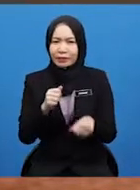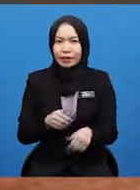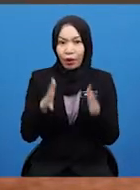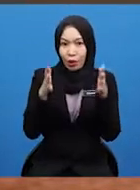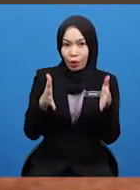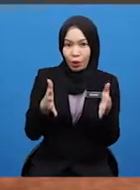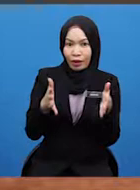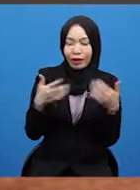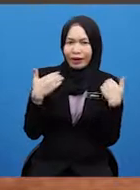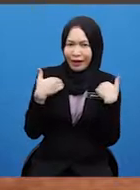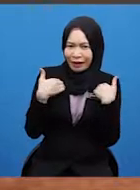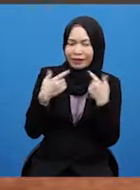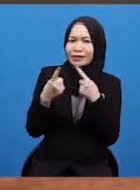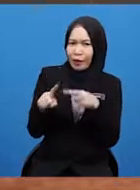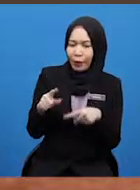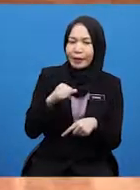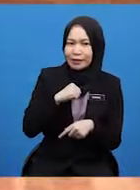menyatakan pendapat mereka sendiri.